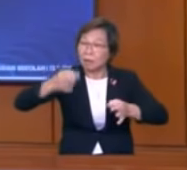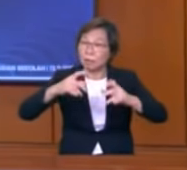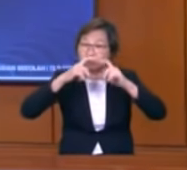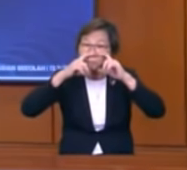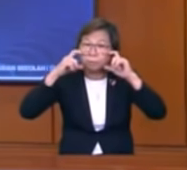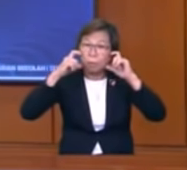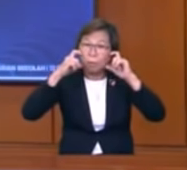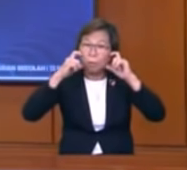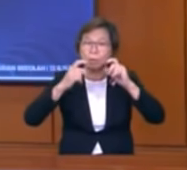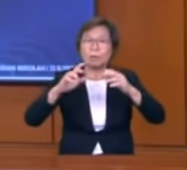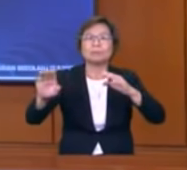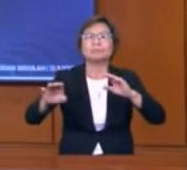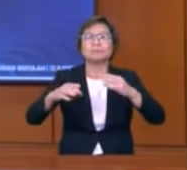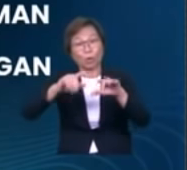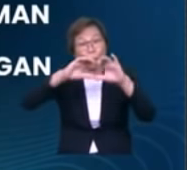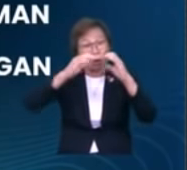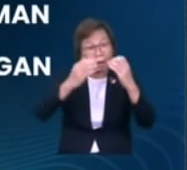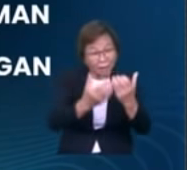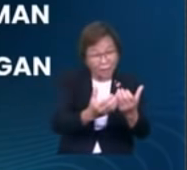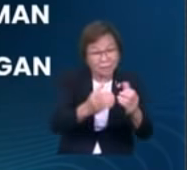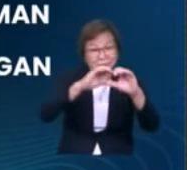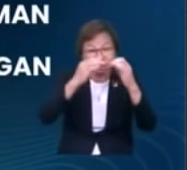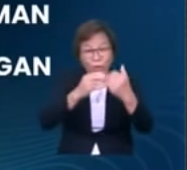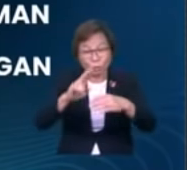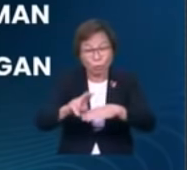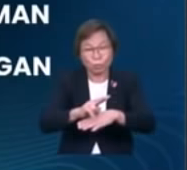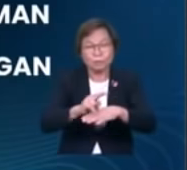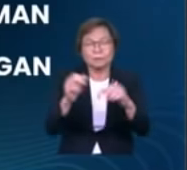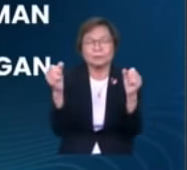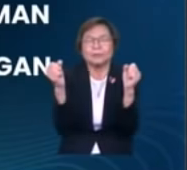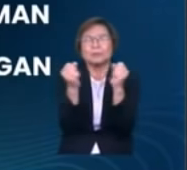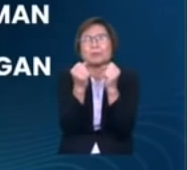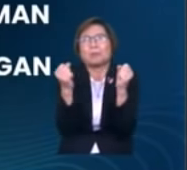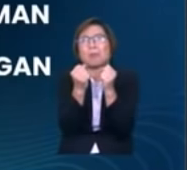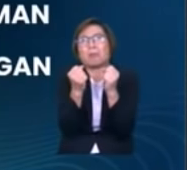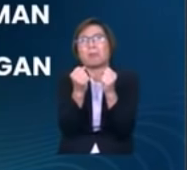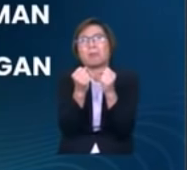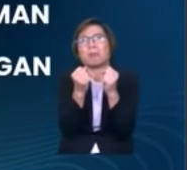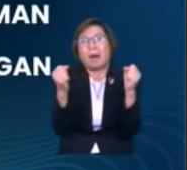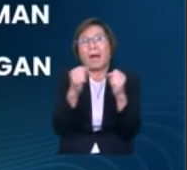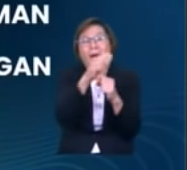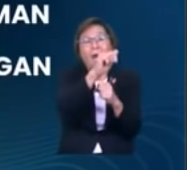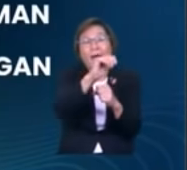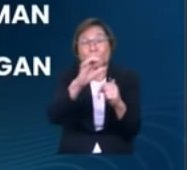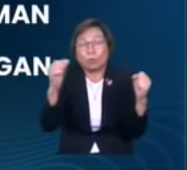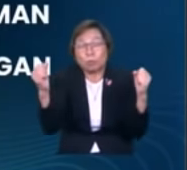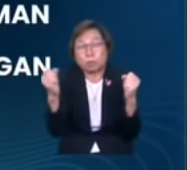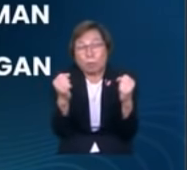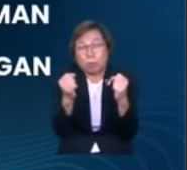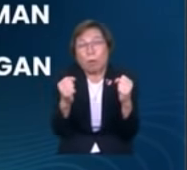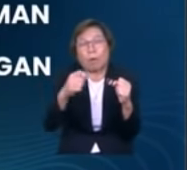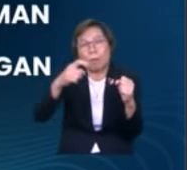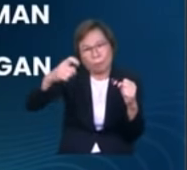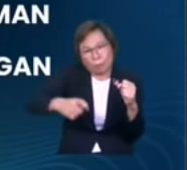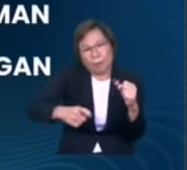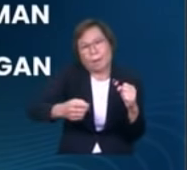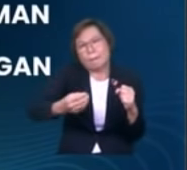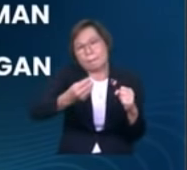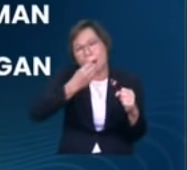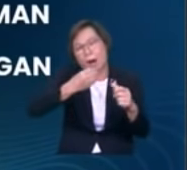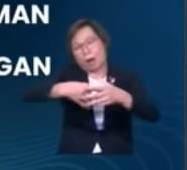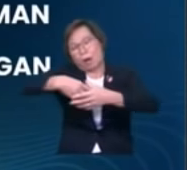nak pakai Belitung muka beganda itu digalakkan menggunakan penghawa dingin kelasnya pakai icon ini mereka perlu